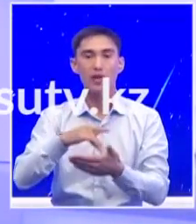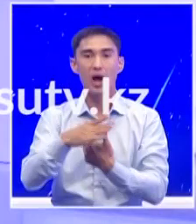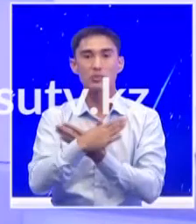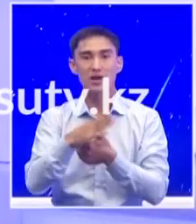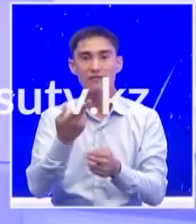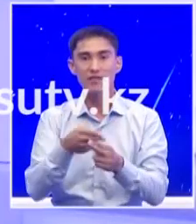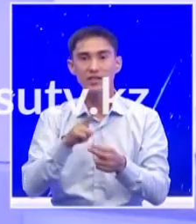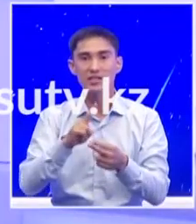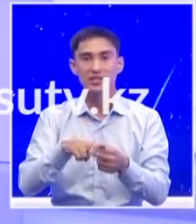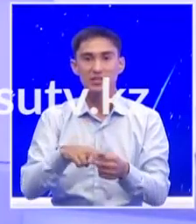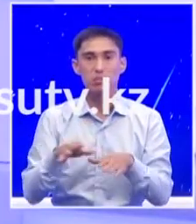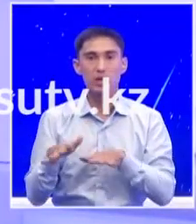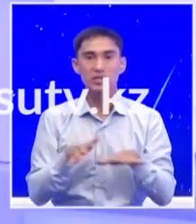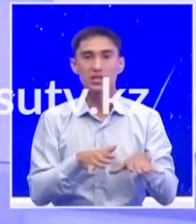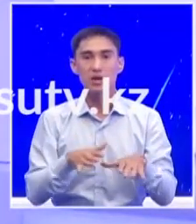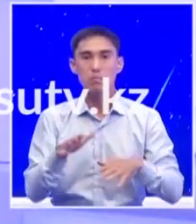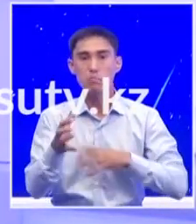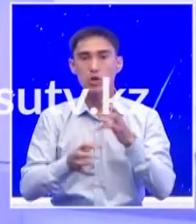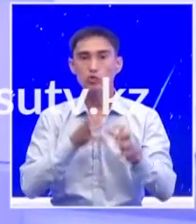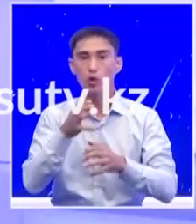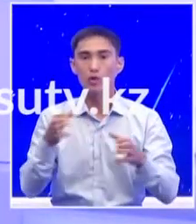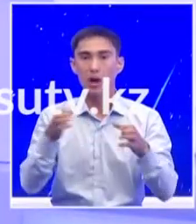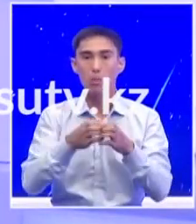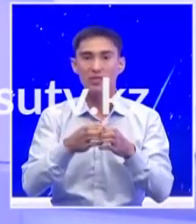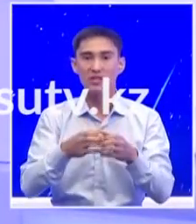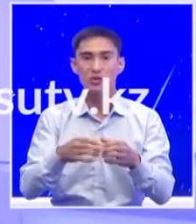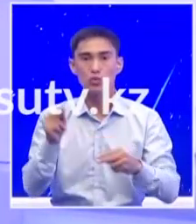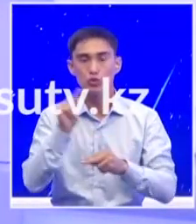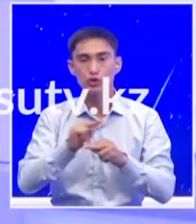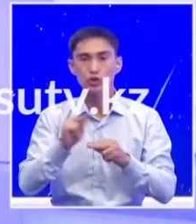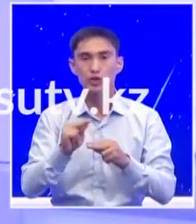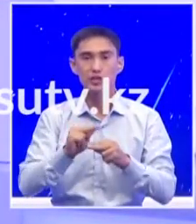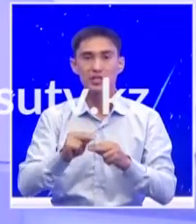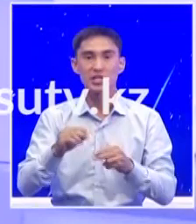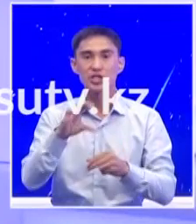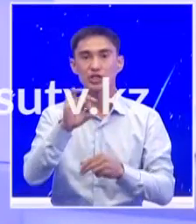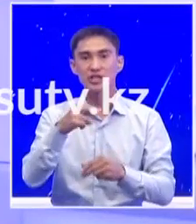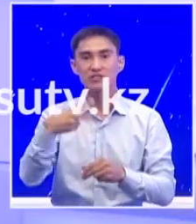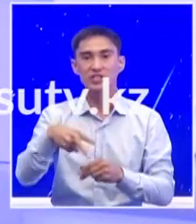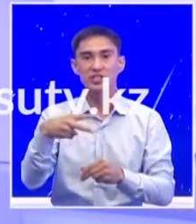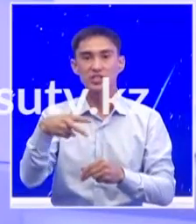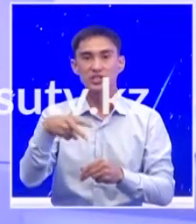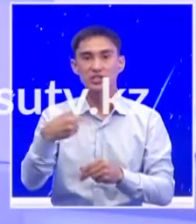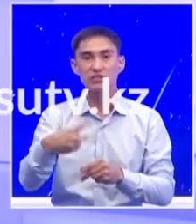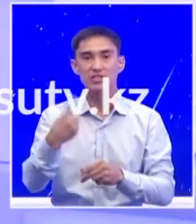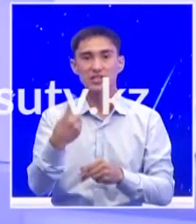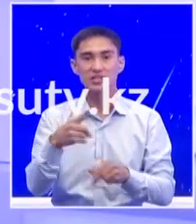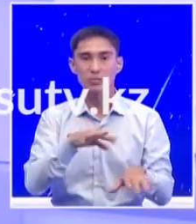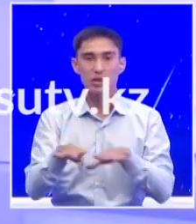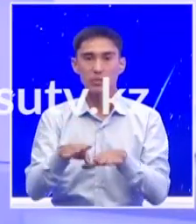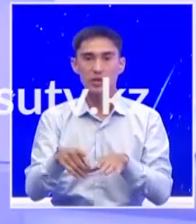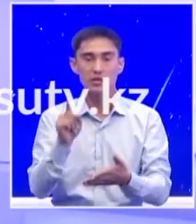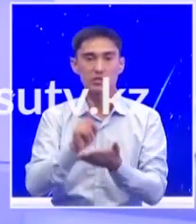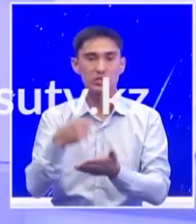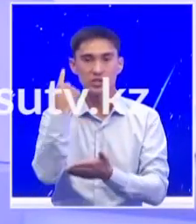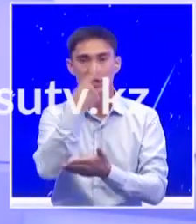прошли международные командно-штабные учения «ЖЕР-2021». В ходе практических мероприятий были отработаны действия должностных лиц